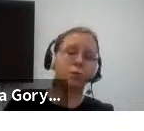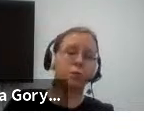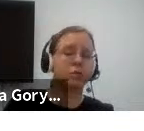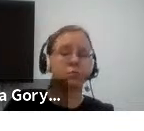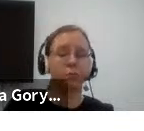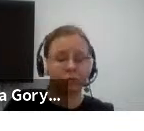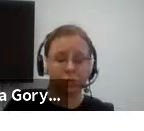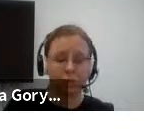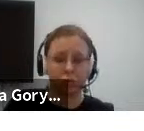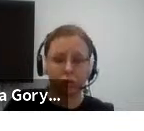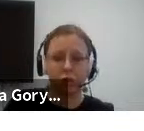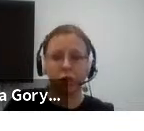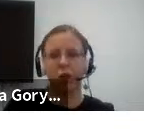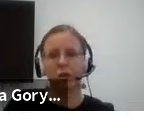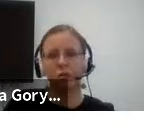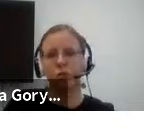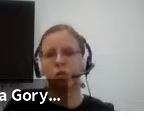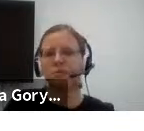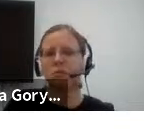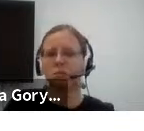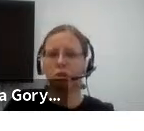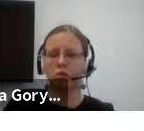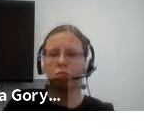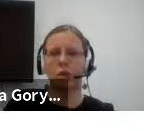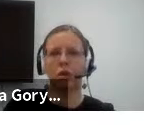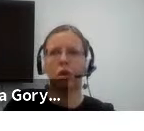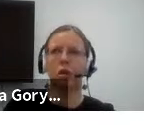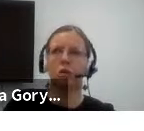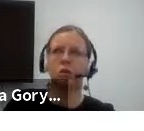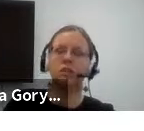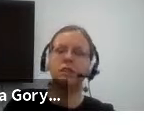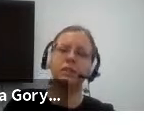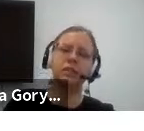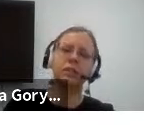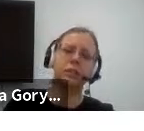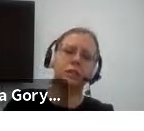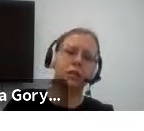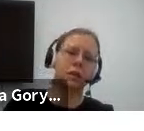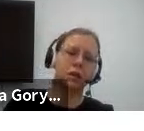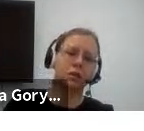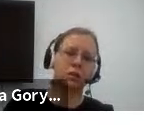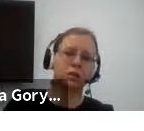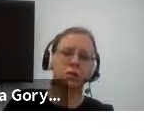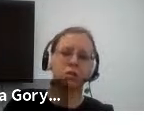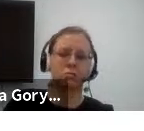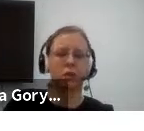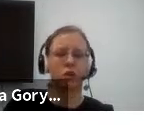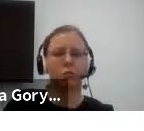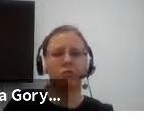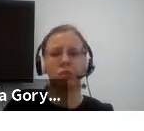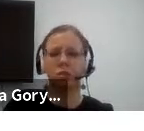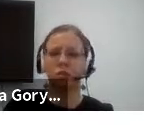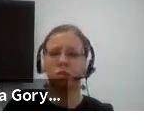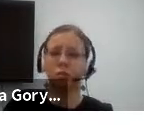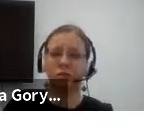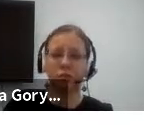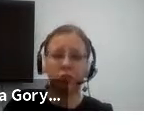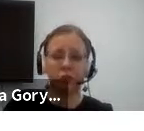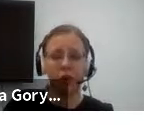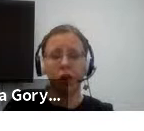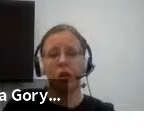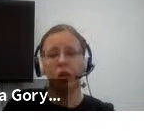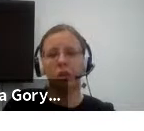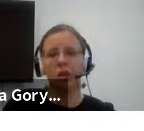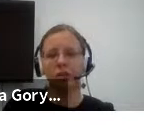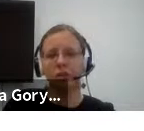A wręcz bym powiedziała z poprawą jakości, bo wykładowcy nie tracą czasu na dygresję, na tracenie czasu na jakieś opowieści z życia